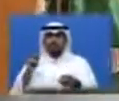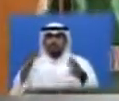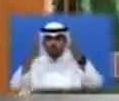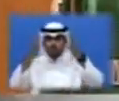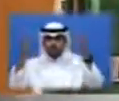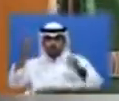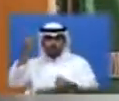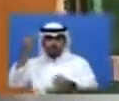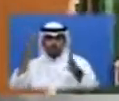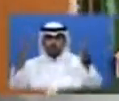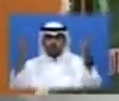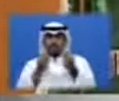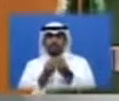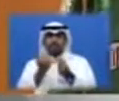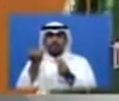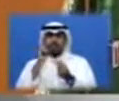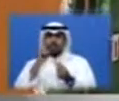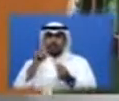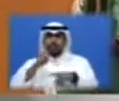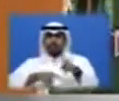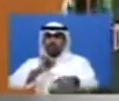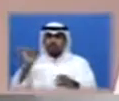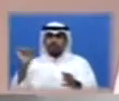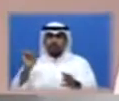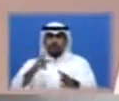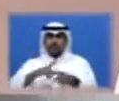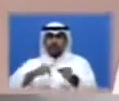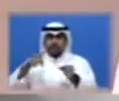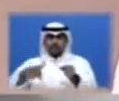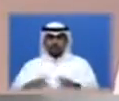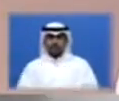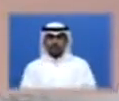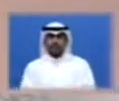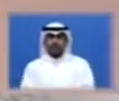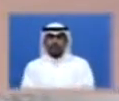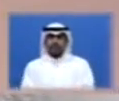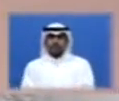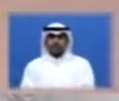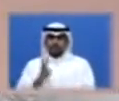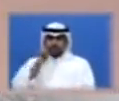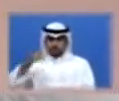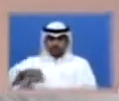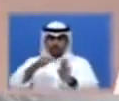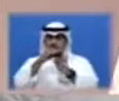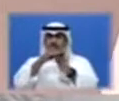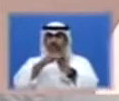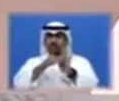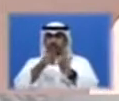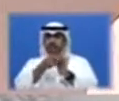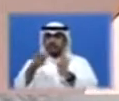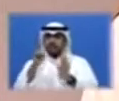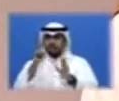وحل القضايا الإسكانية بدول المجلس. وأهم النقاط اللي تم اتفاق عليها في اجتماع